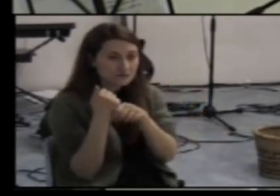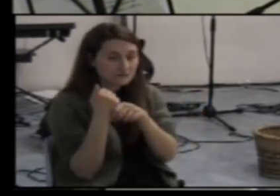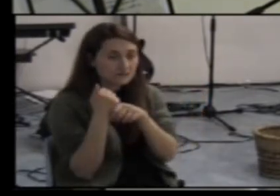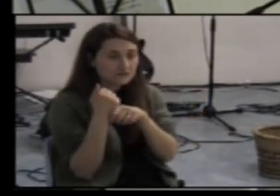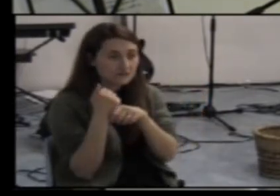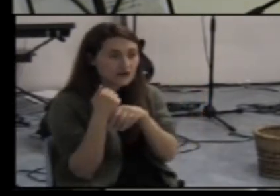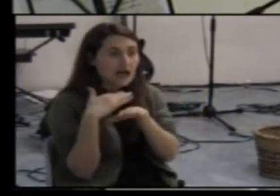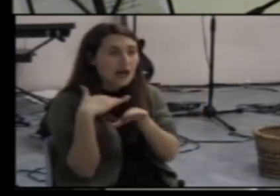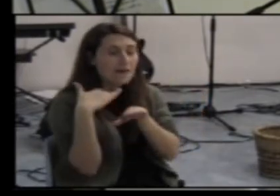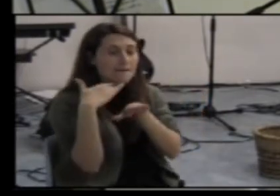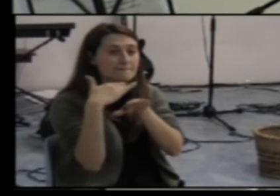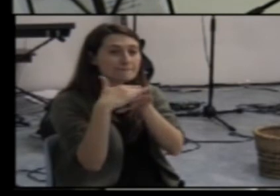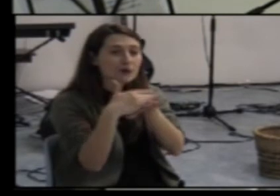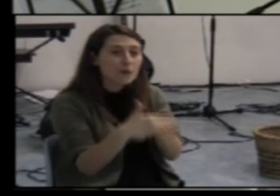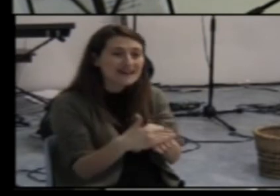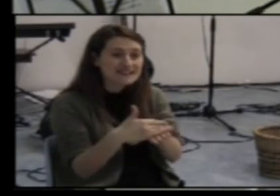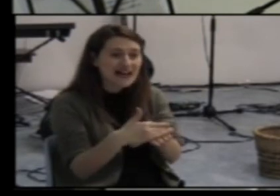La promessa